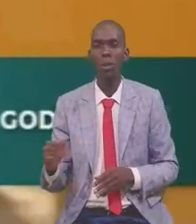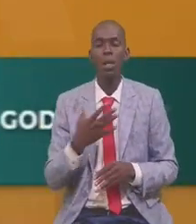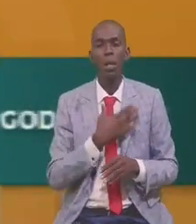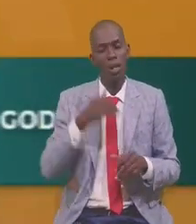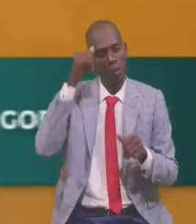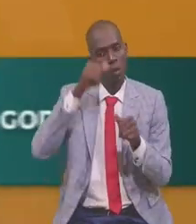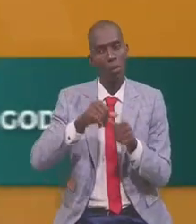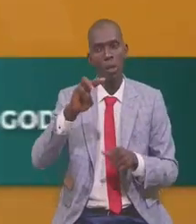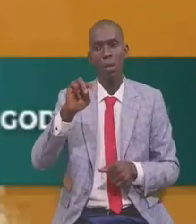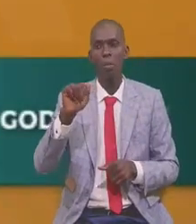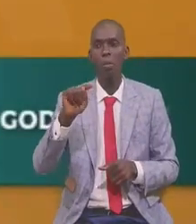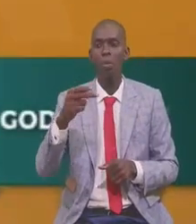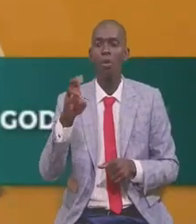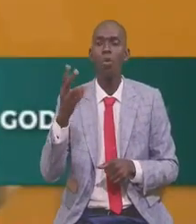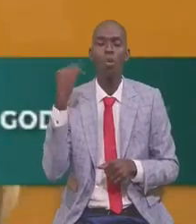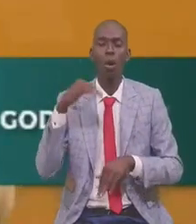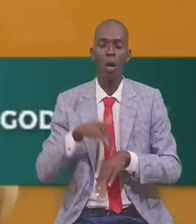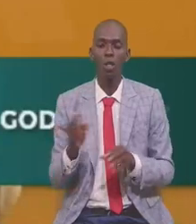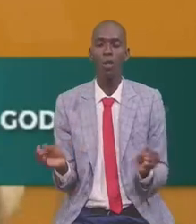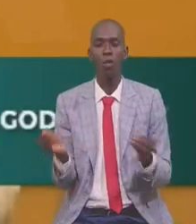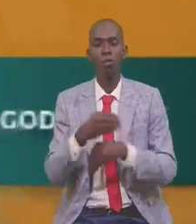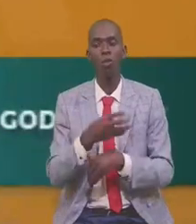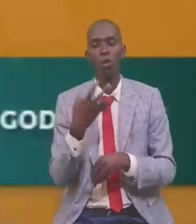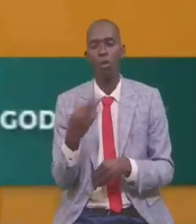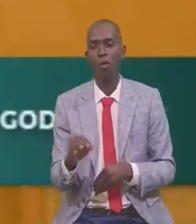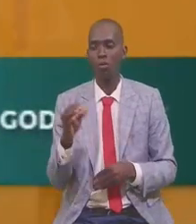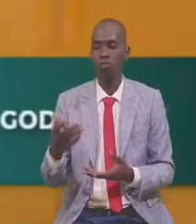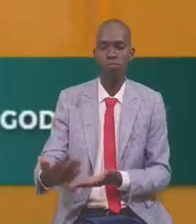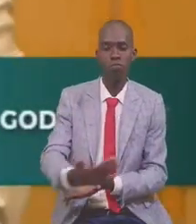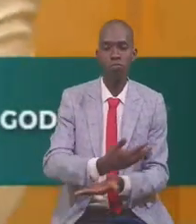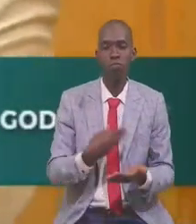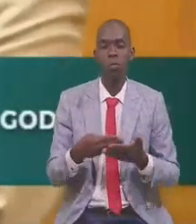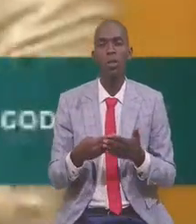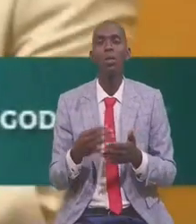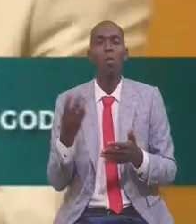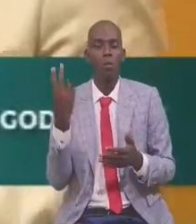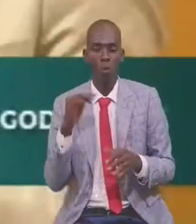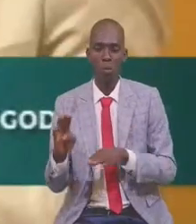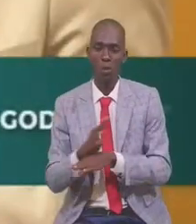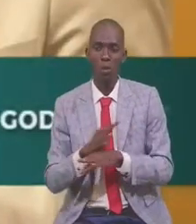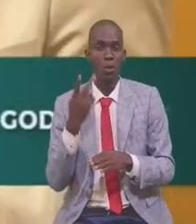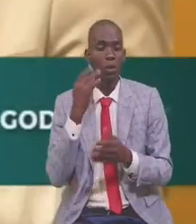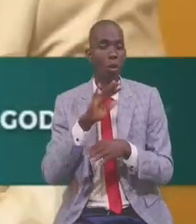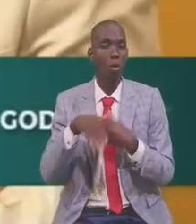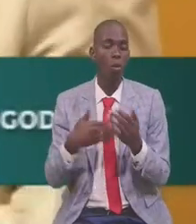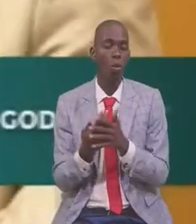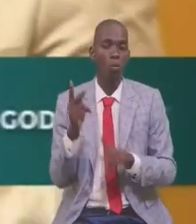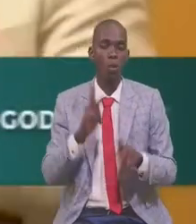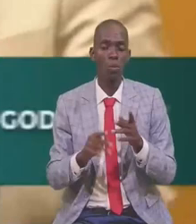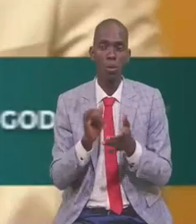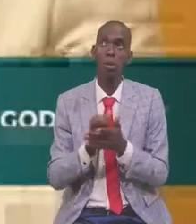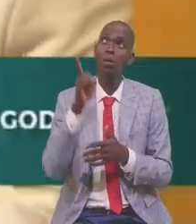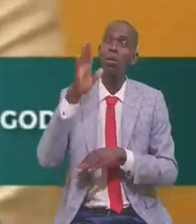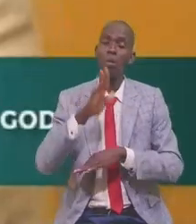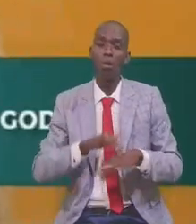lieu de péage quand Dieu l'a appelé. Ceux qui ont reçu l'appel de Dieu, les talents naturels que Dieu leur avait donnés, ils utilisaient